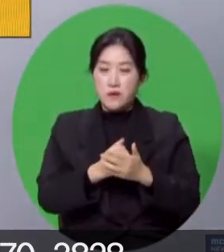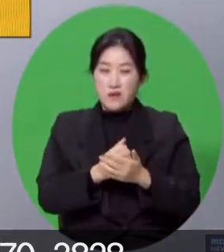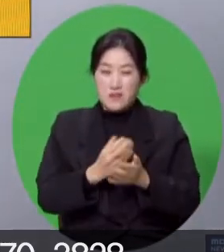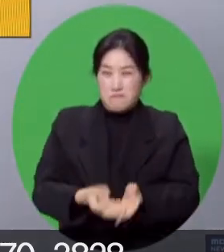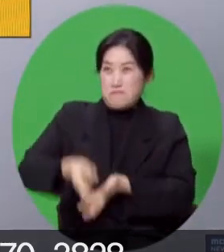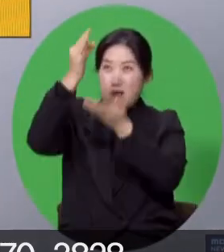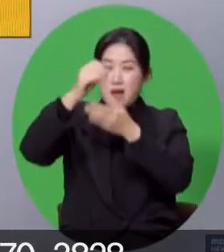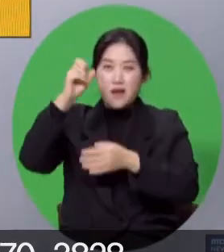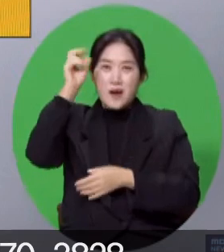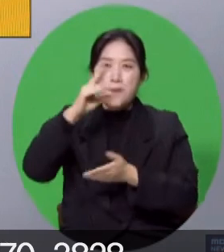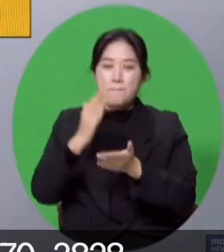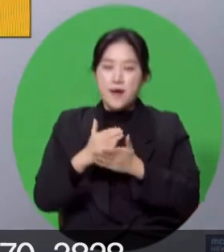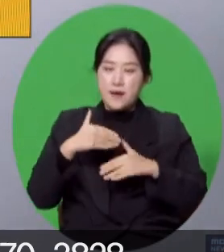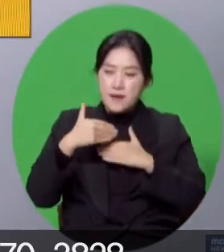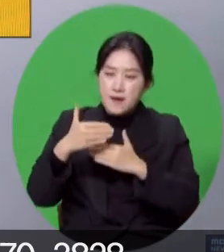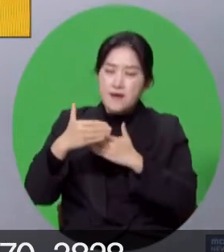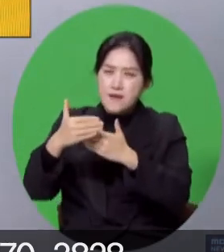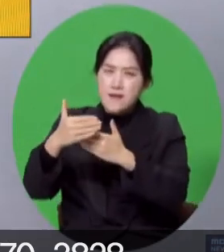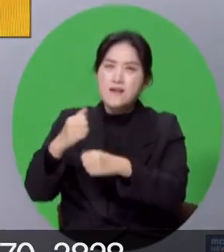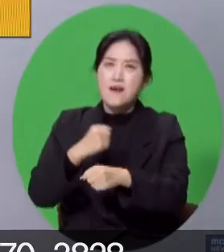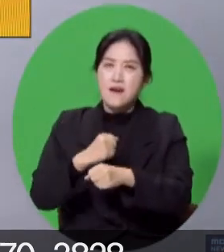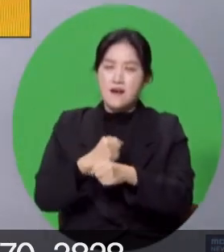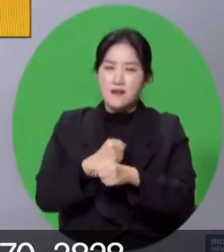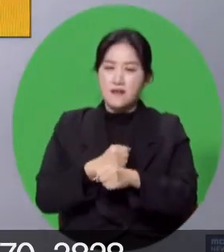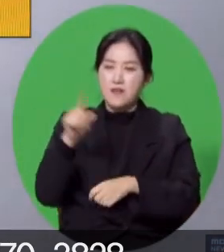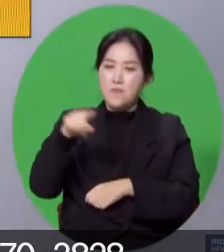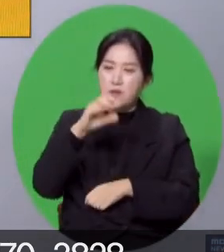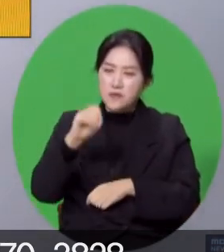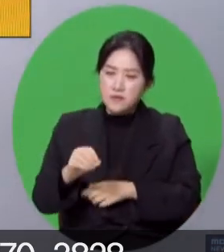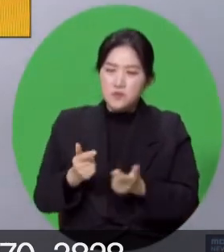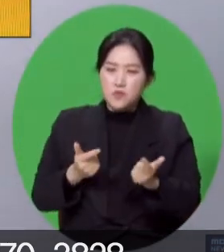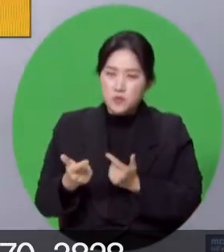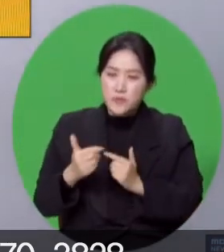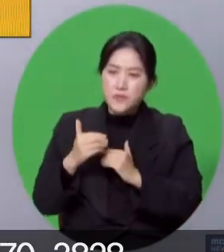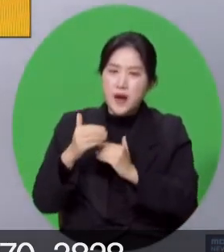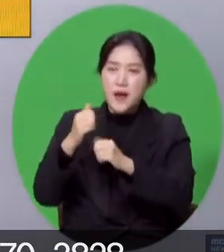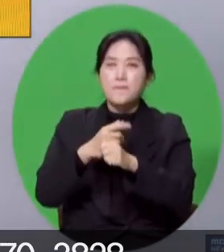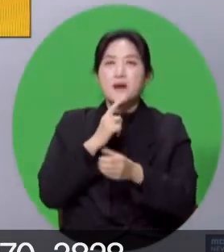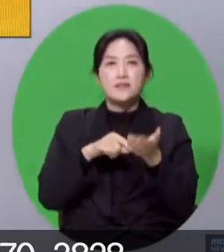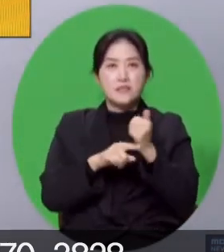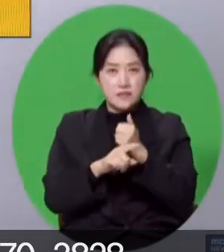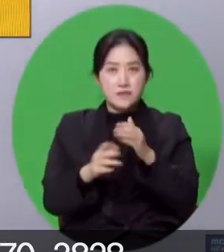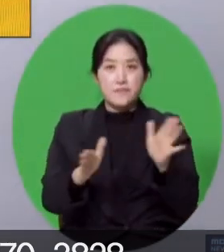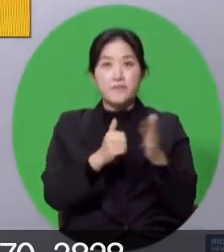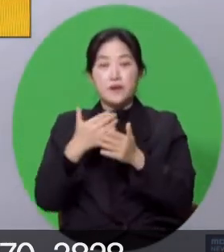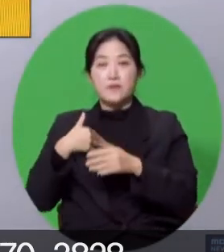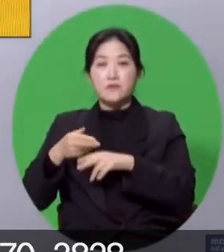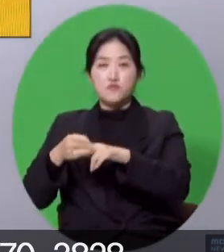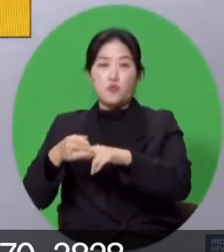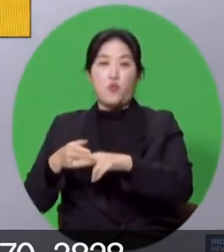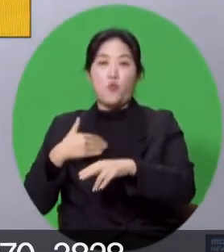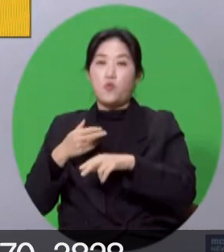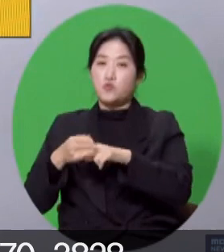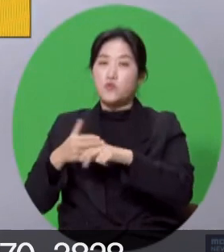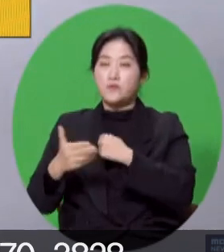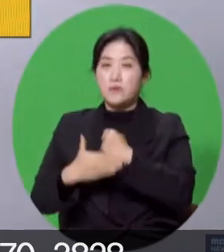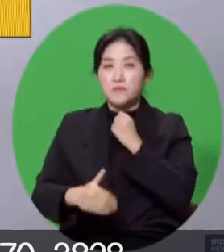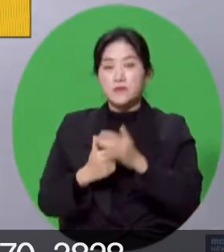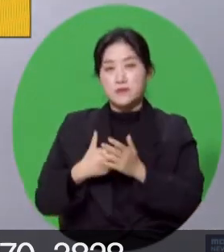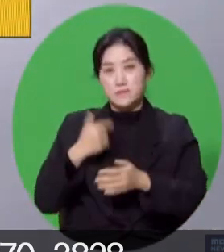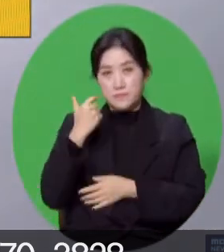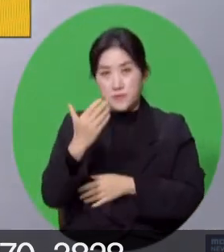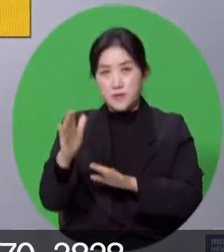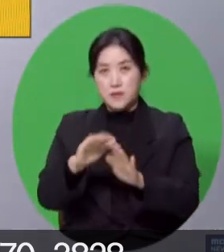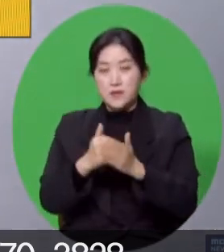때문에 좀 이렇게 반영 비율을 좀 제안하자라고 말씀드린 것이고 그게 타당하다고 생각합니다. 제 시간이니까 좀 저기 하는데요.